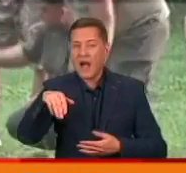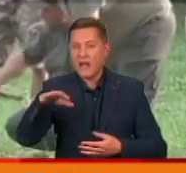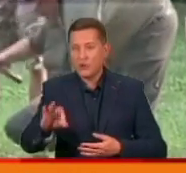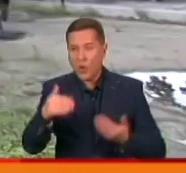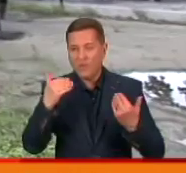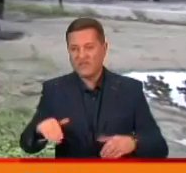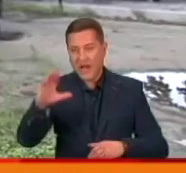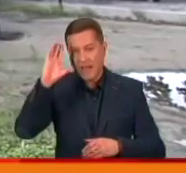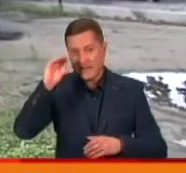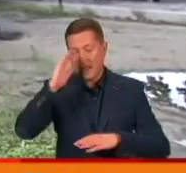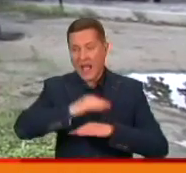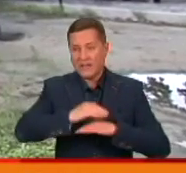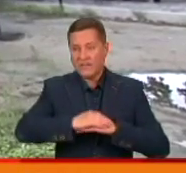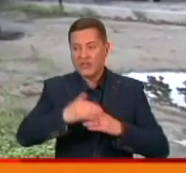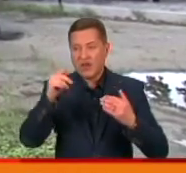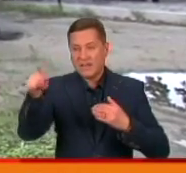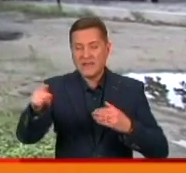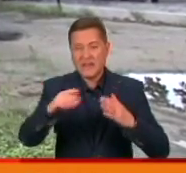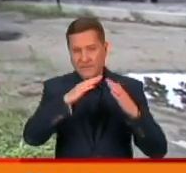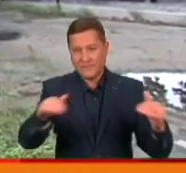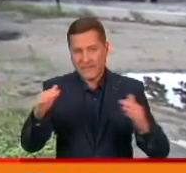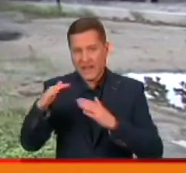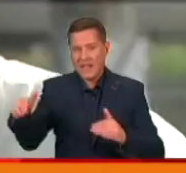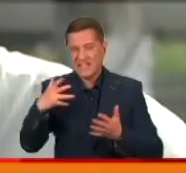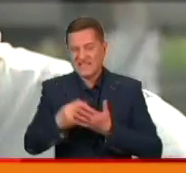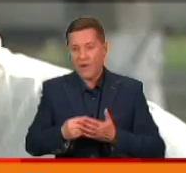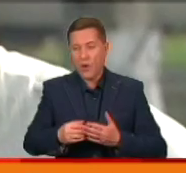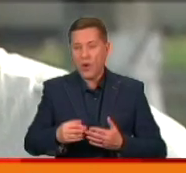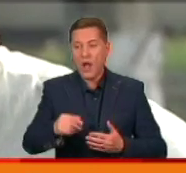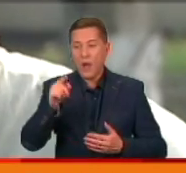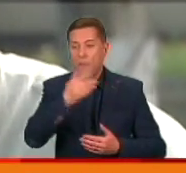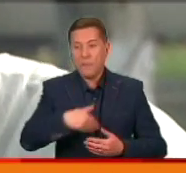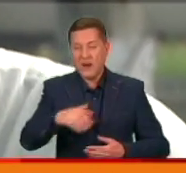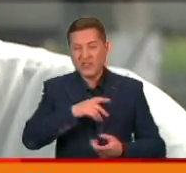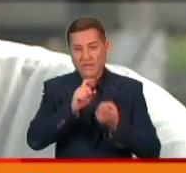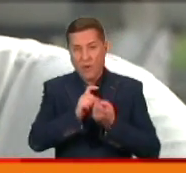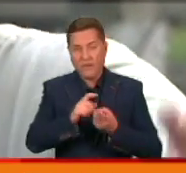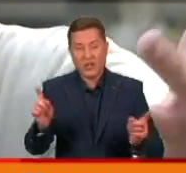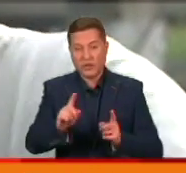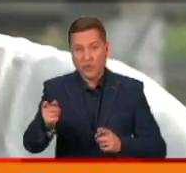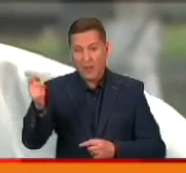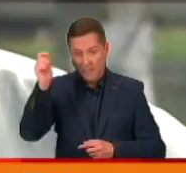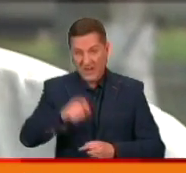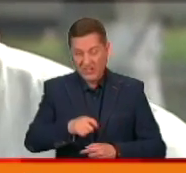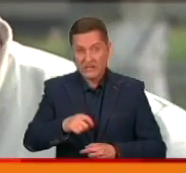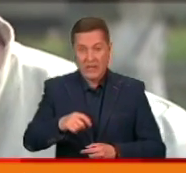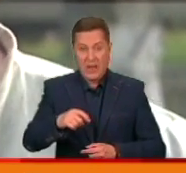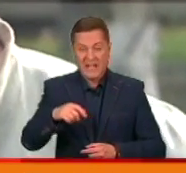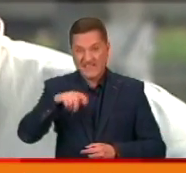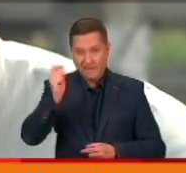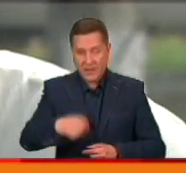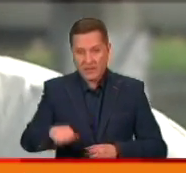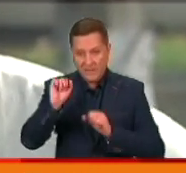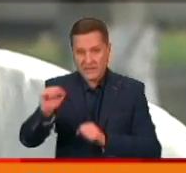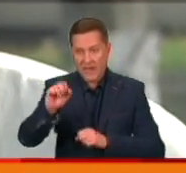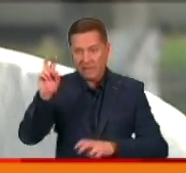вже надвечір біля цехів ті напнули свого намета. Ми ж воювали не за це, щоб ми прийшли з війни і тут зараз оставили цей завод,